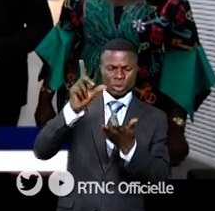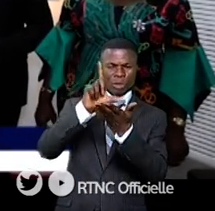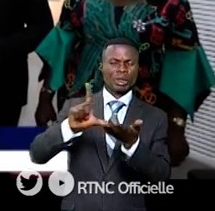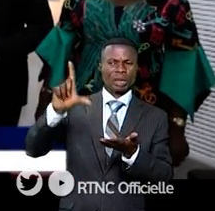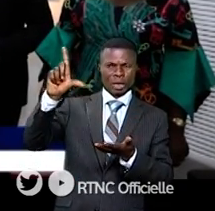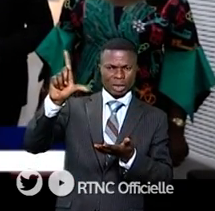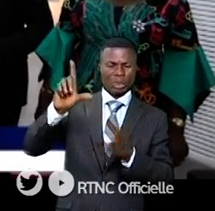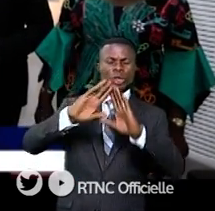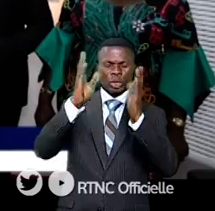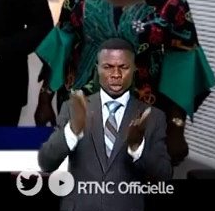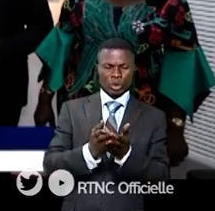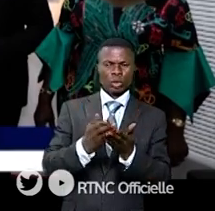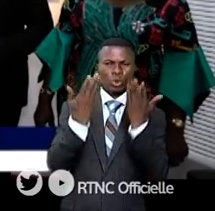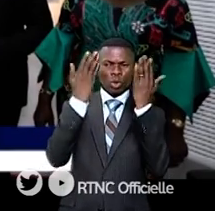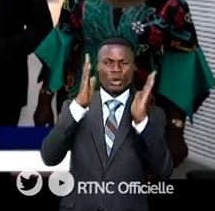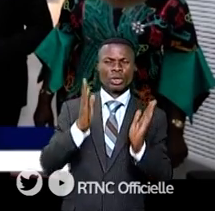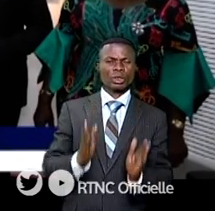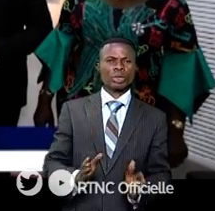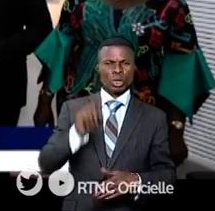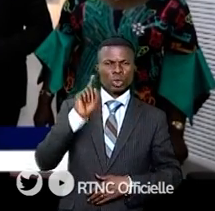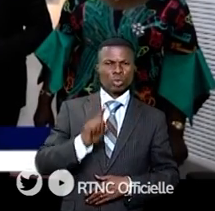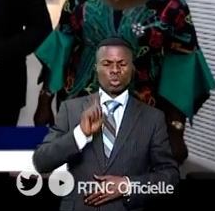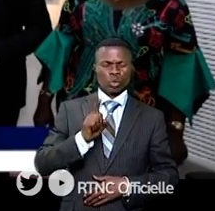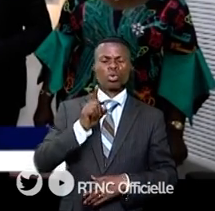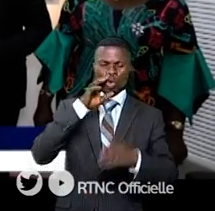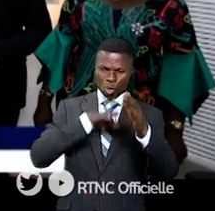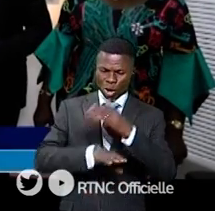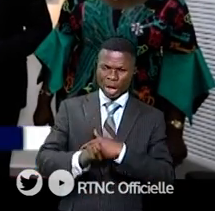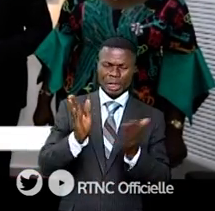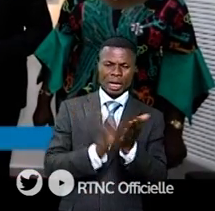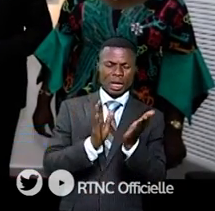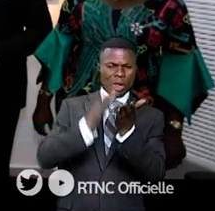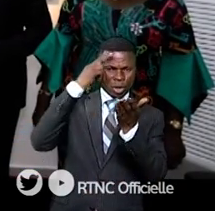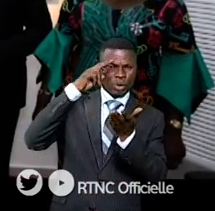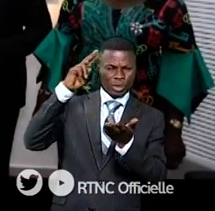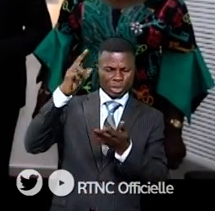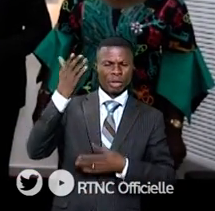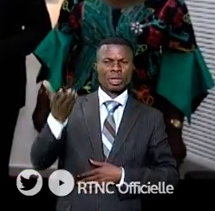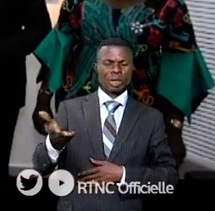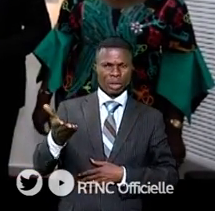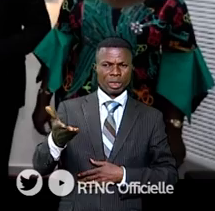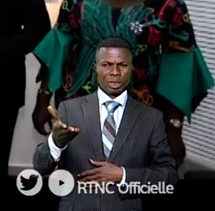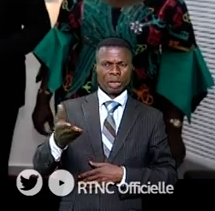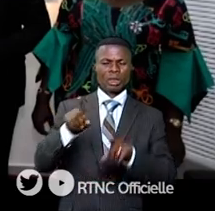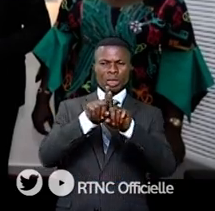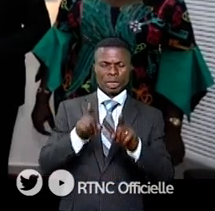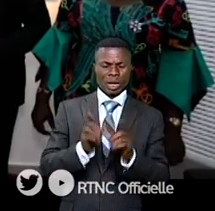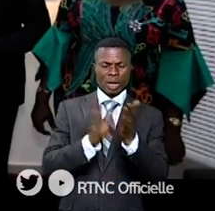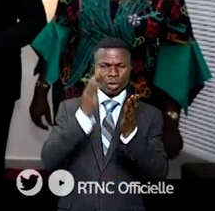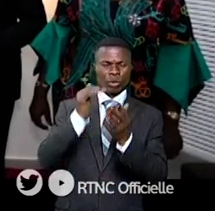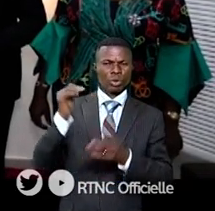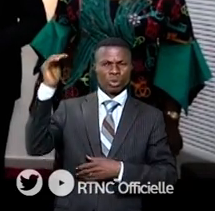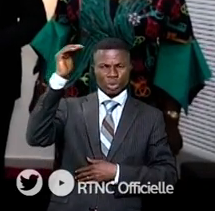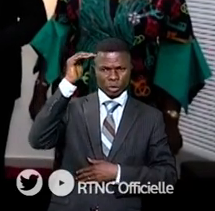licence. Tout le monde, tous les étudiants doivent, n'est-ce pas, reprendre le chemin des universités et des instituts